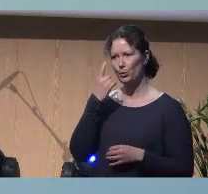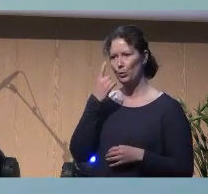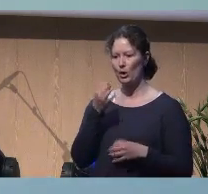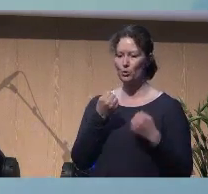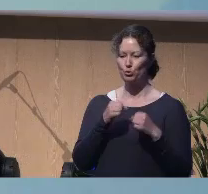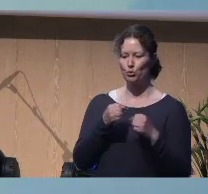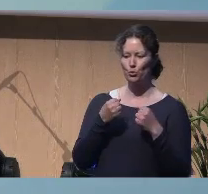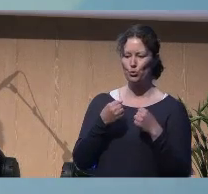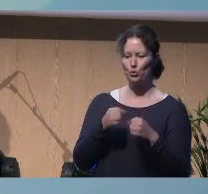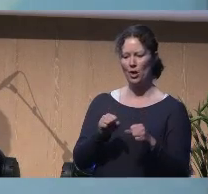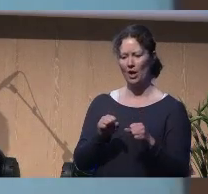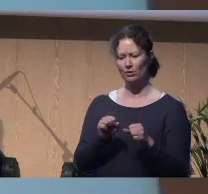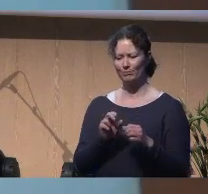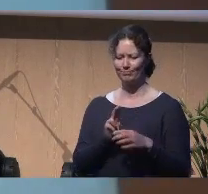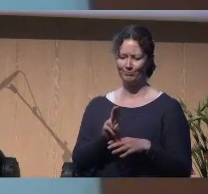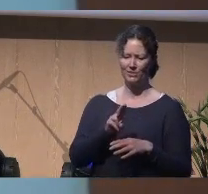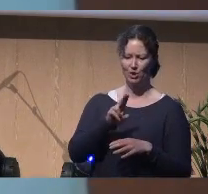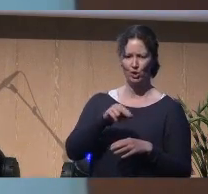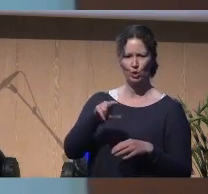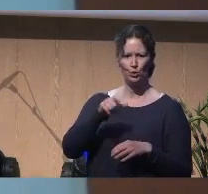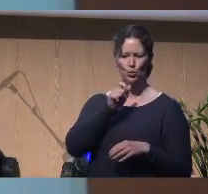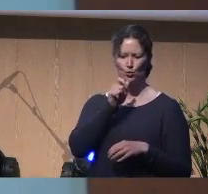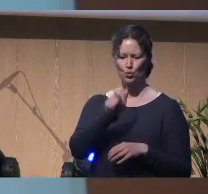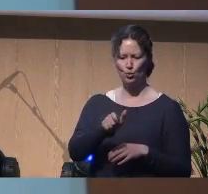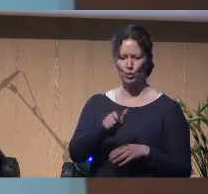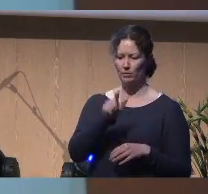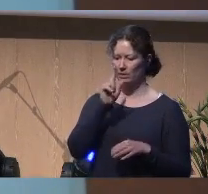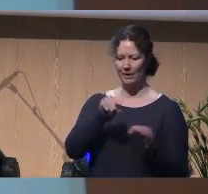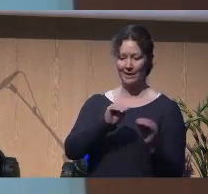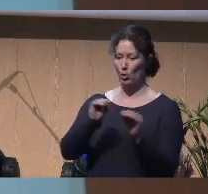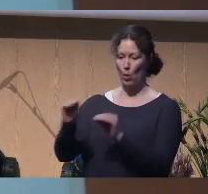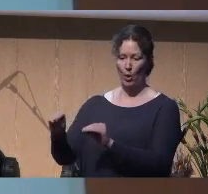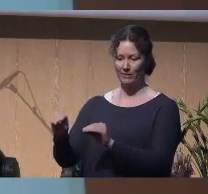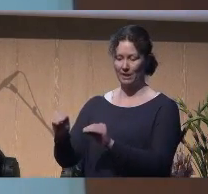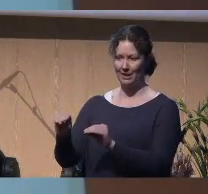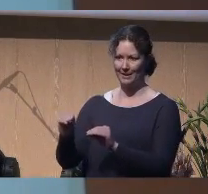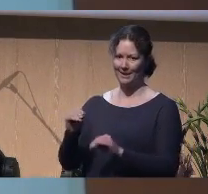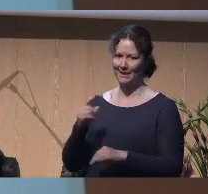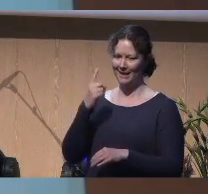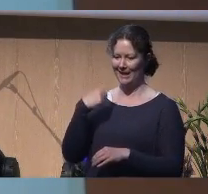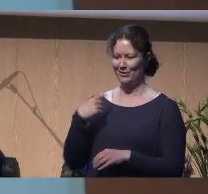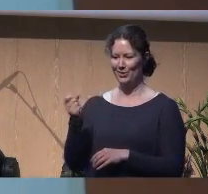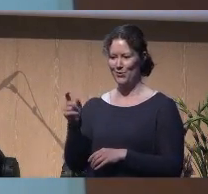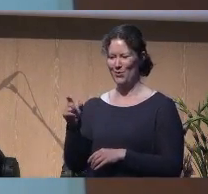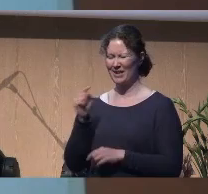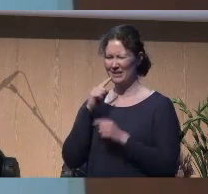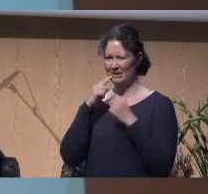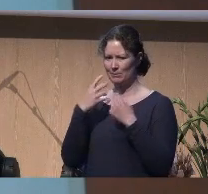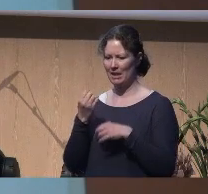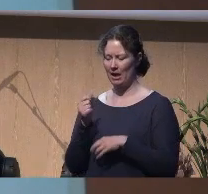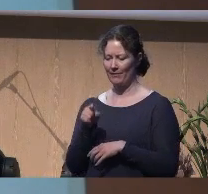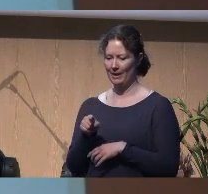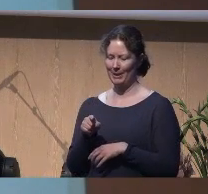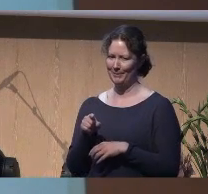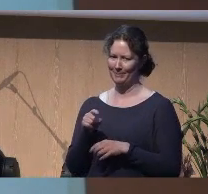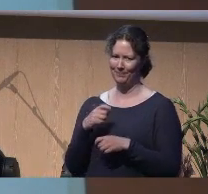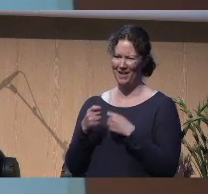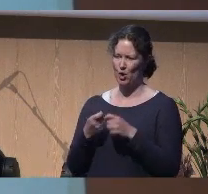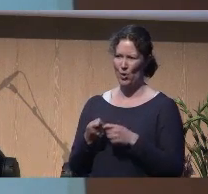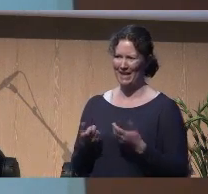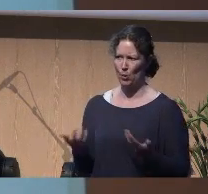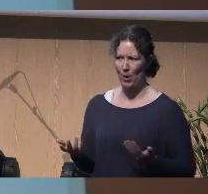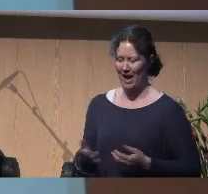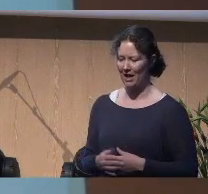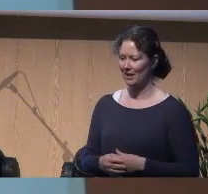et særnorsk ord som ikke lar seg oversette. Det tror jeg de smiler litt av i utlandet. Det gjør ikke noe.